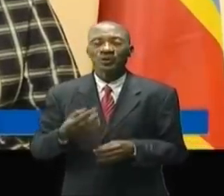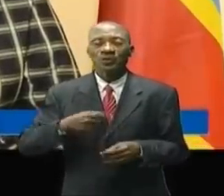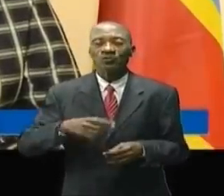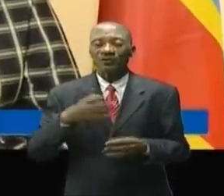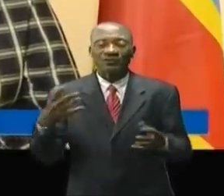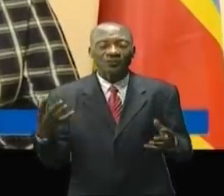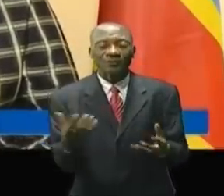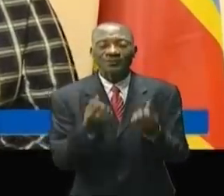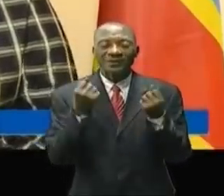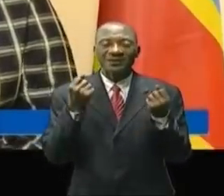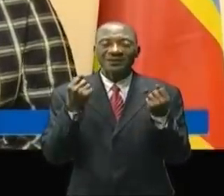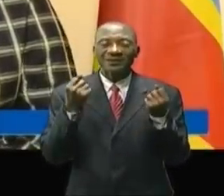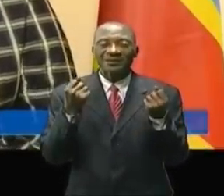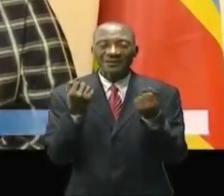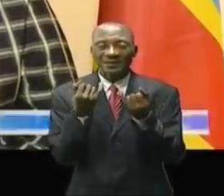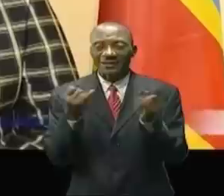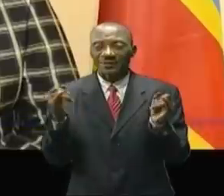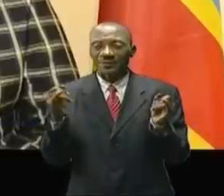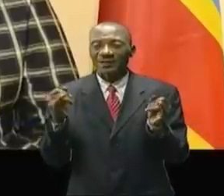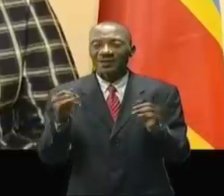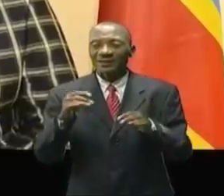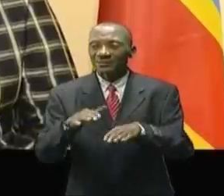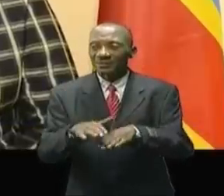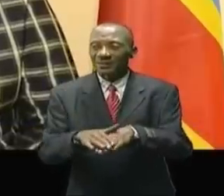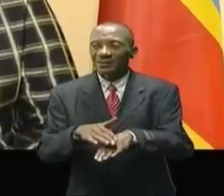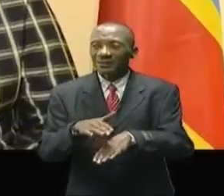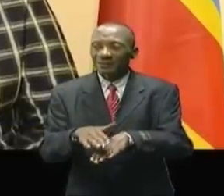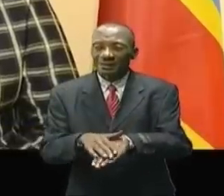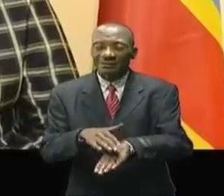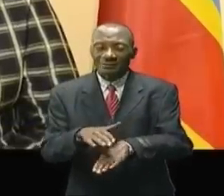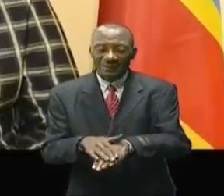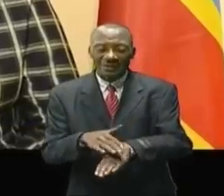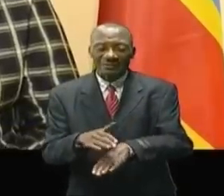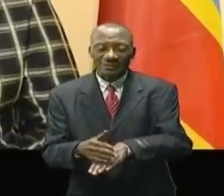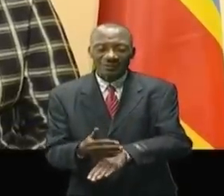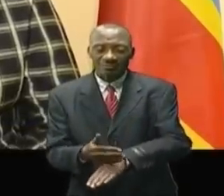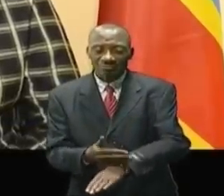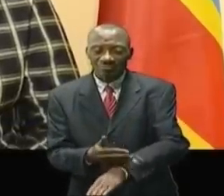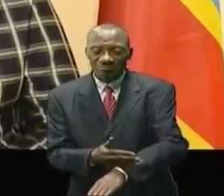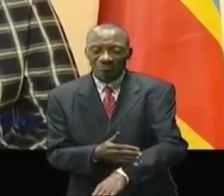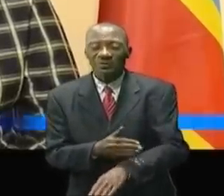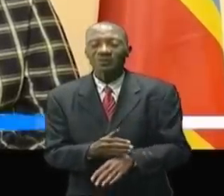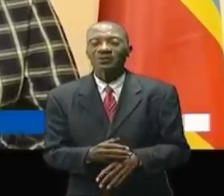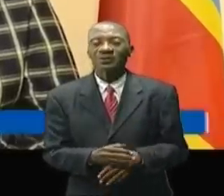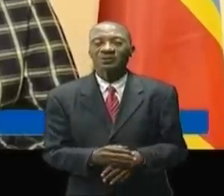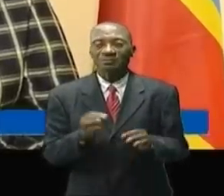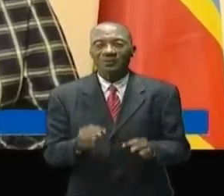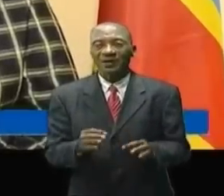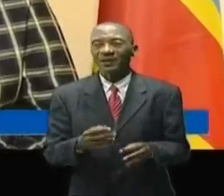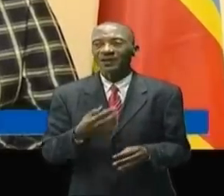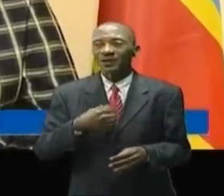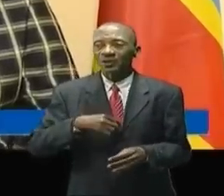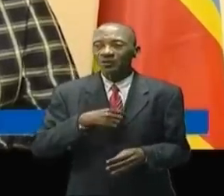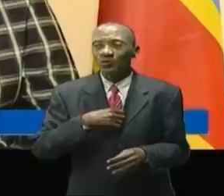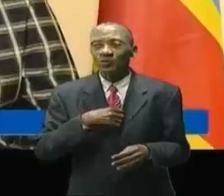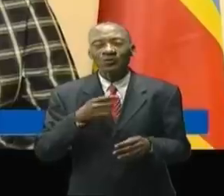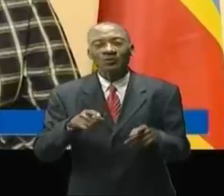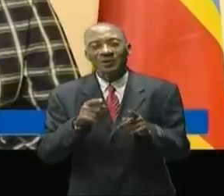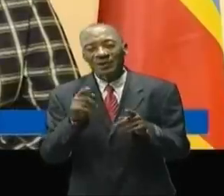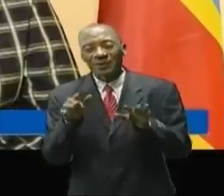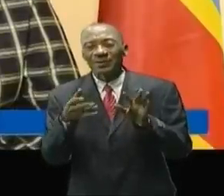récupéré, mais mentalement nous sommes endoctrinés, nous sommes acculturés. Nous avons